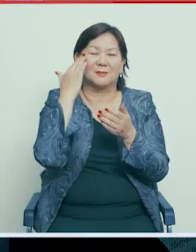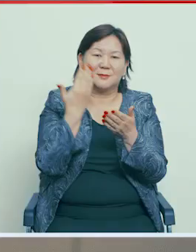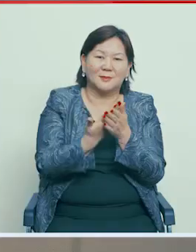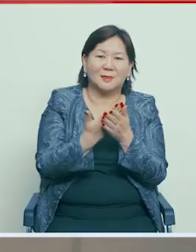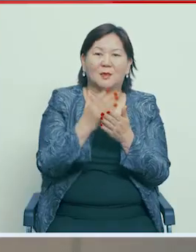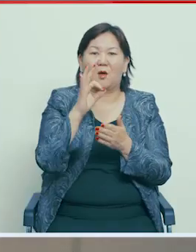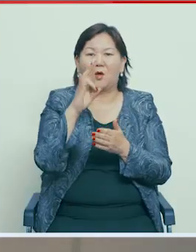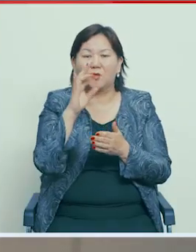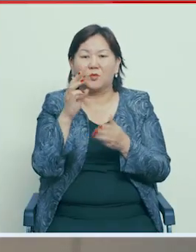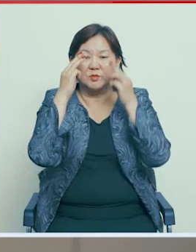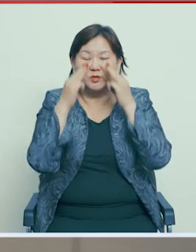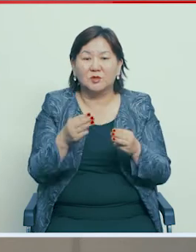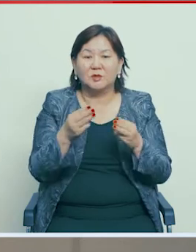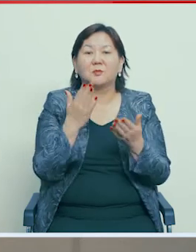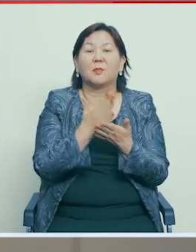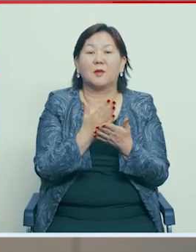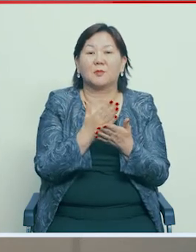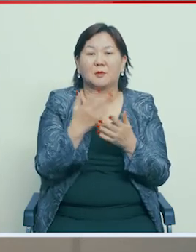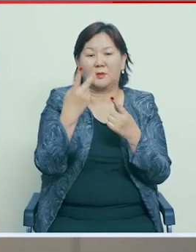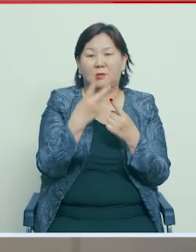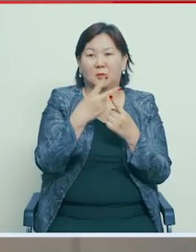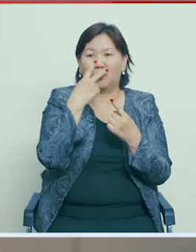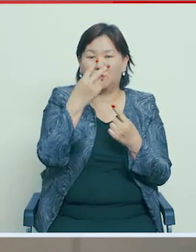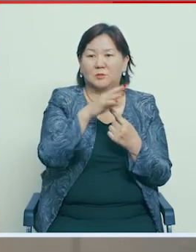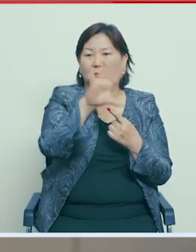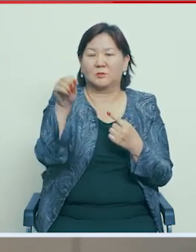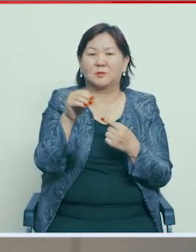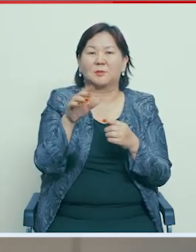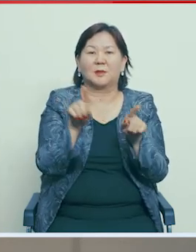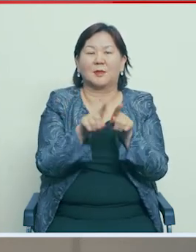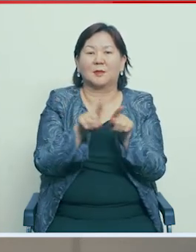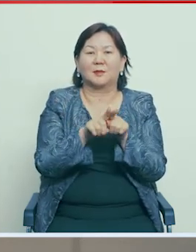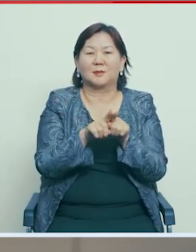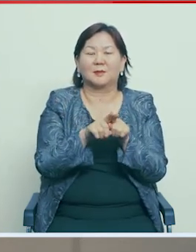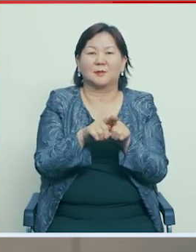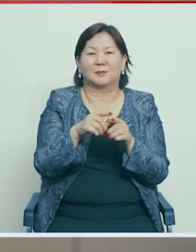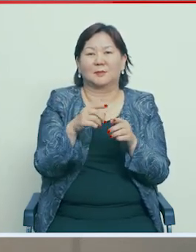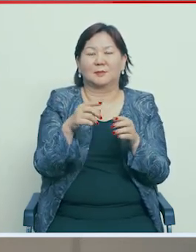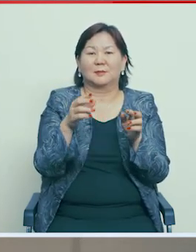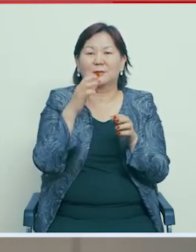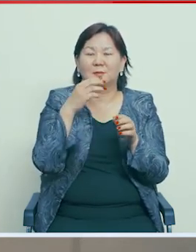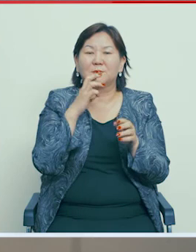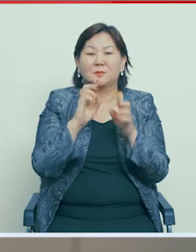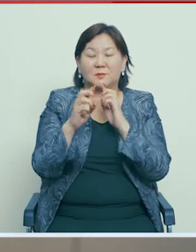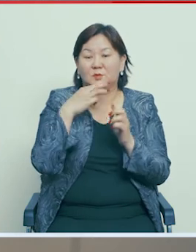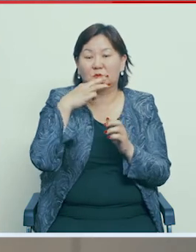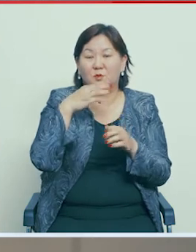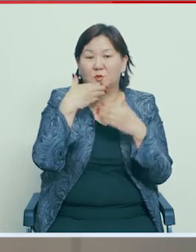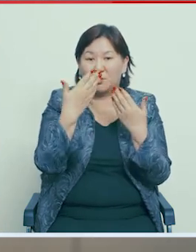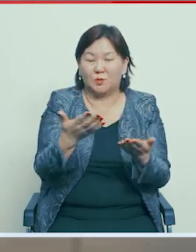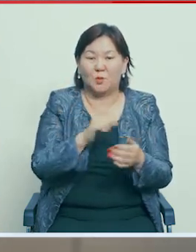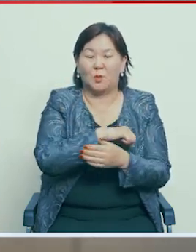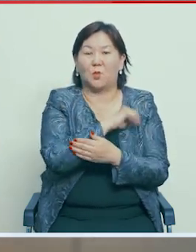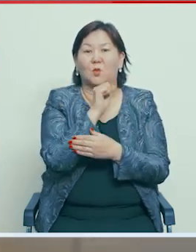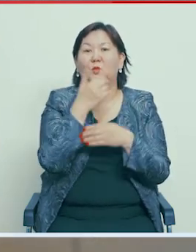тий шийдэл байвал мөн энэ нэвтрүүлгийн үзэж сууж байгаа ижилхэн асуудалтай ялгаатай хөгжилтэй хүмүүстэй зөвлөх одоо урам өгөх